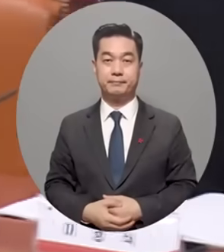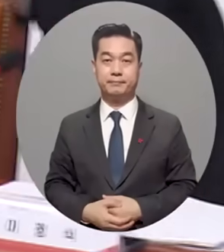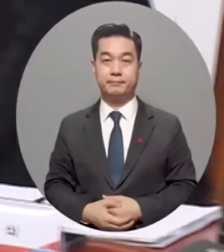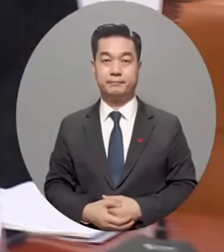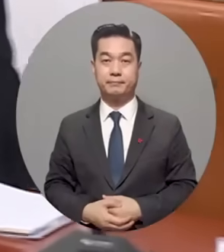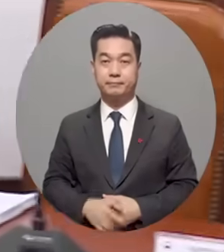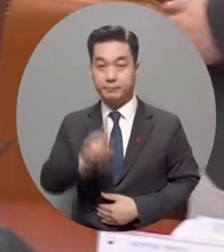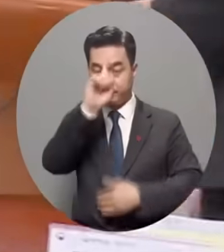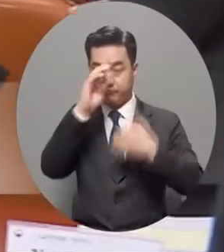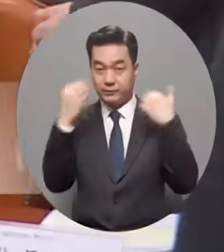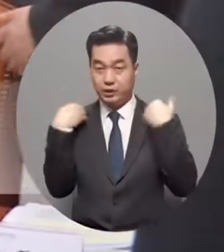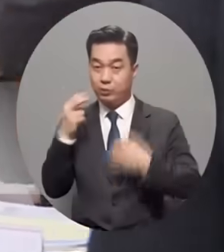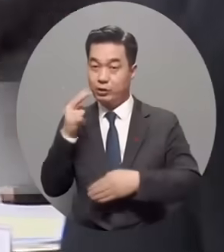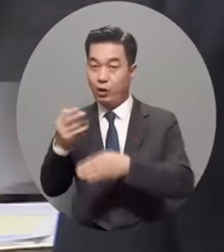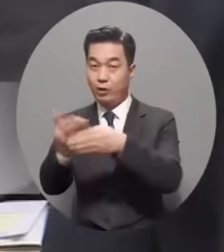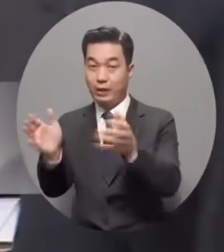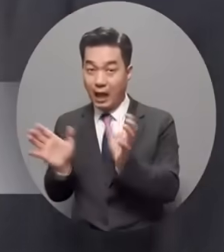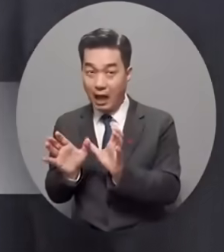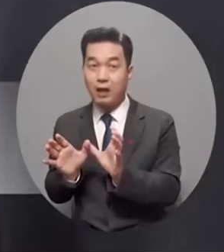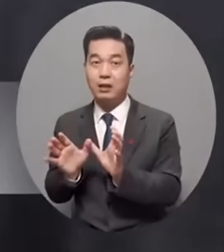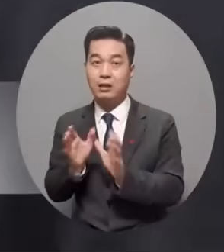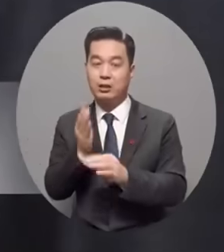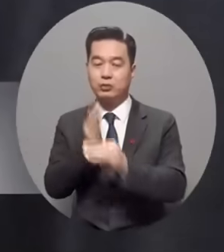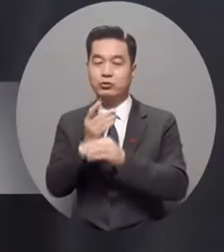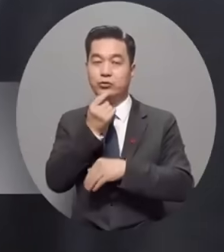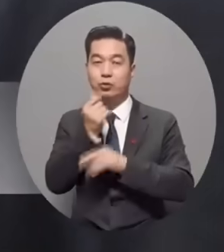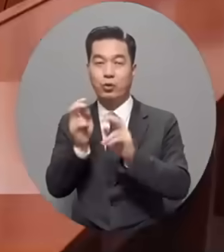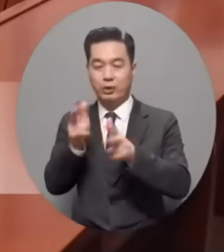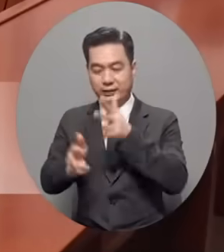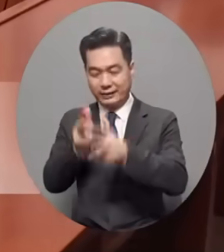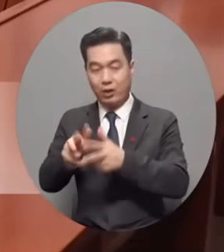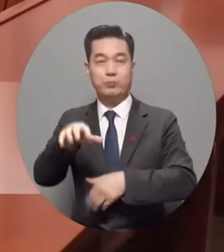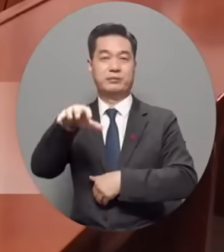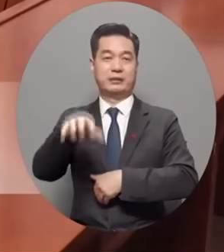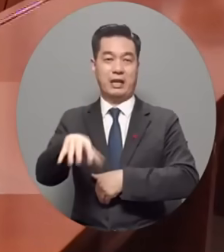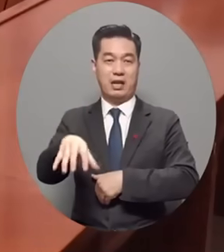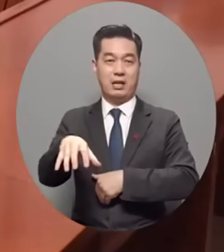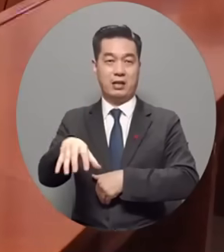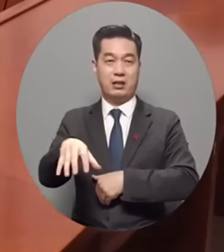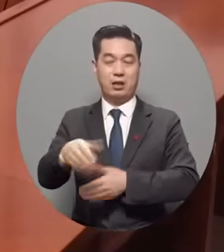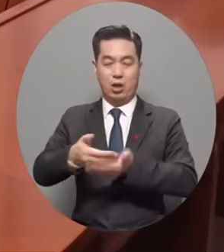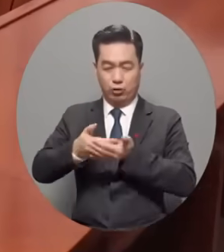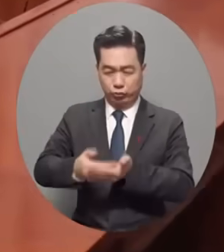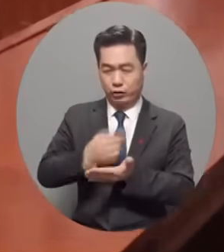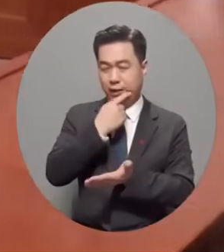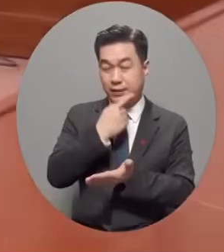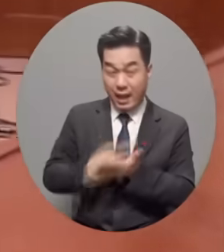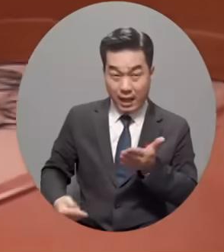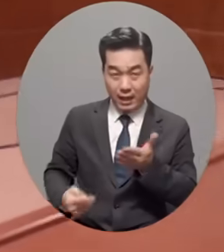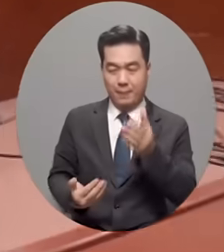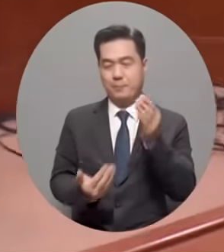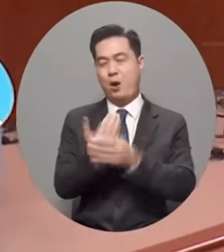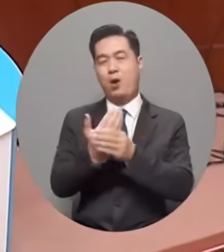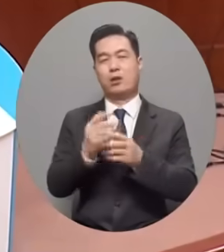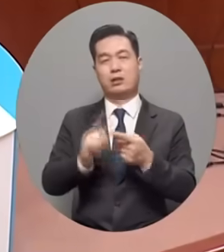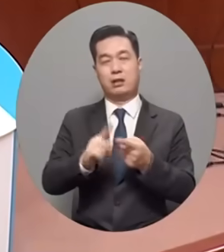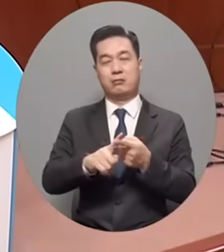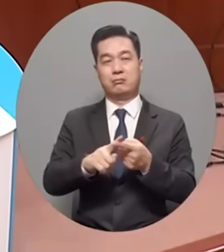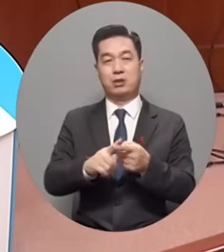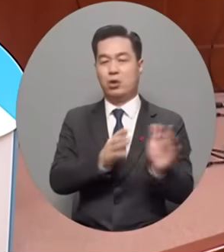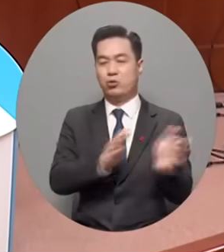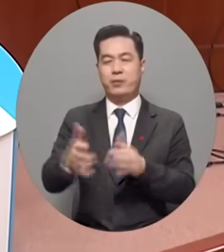정부 여당이 중소사업장의 중대재해처벌법 적용을 2년 더 유예하기로 했습니다. 중소사업장은 아직 준비가 덜 돼